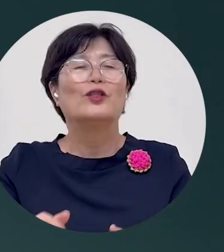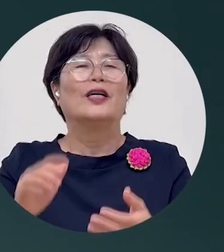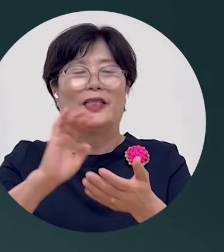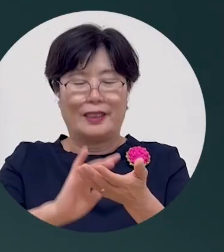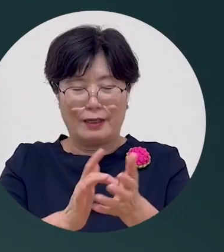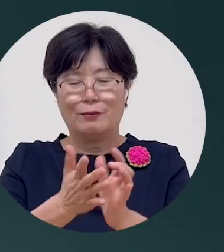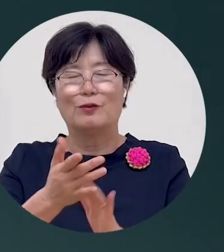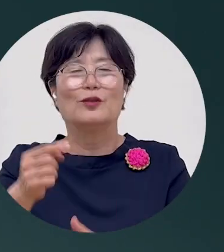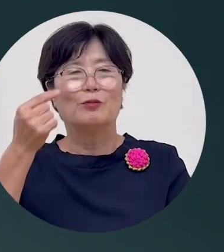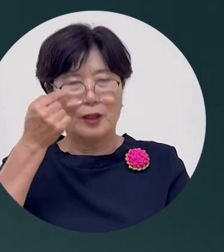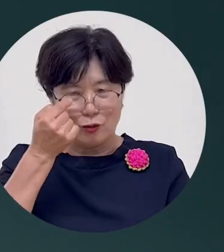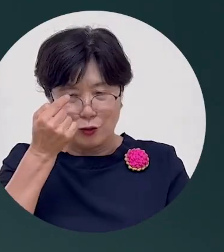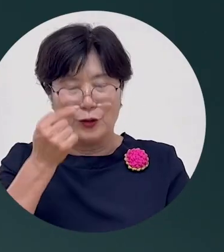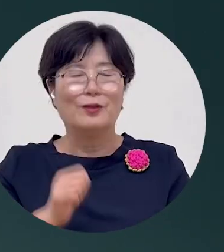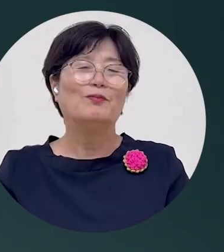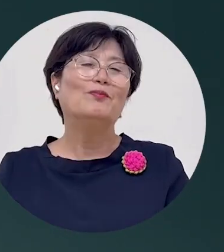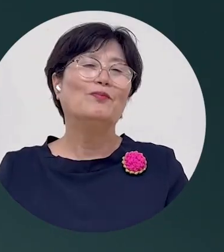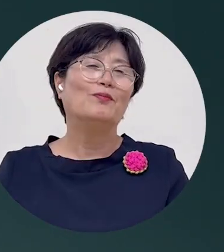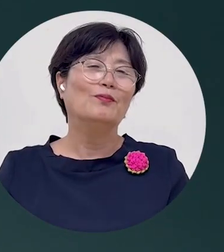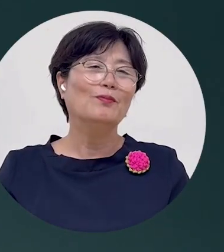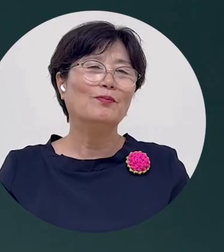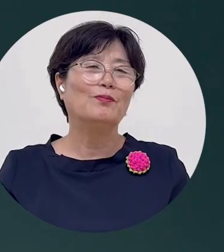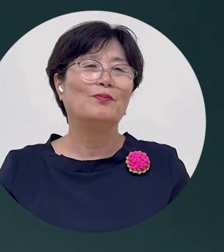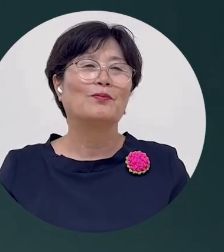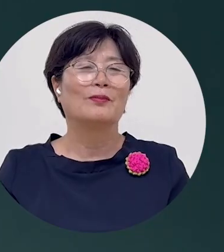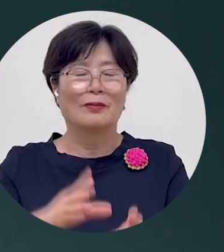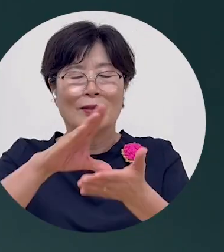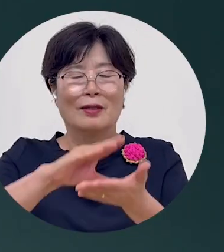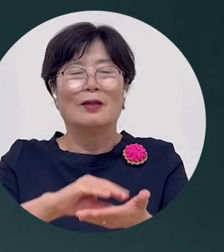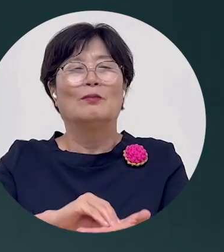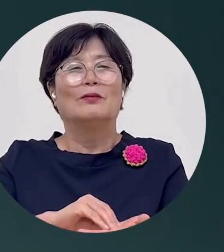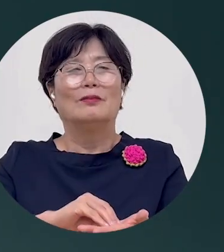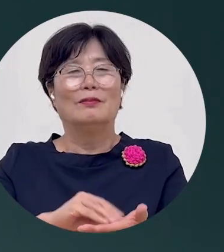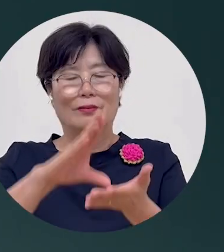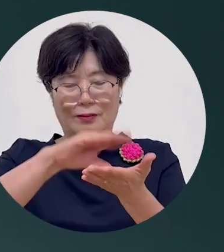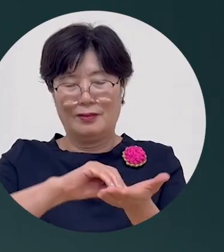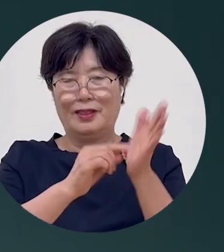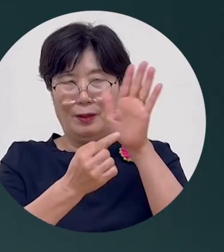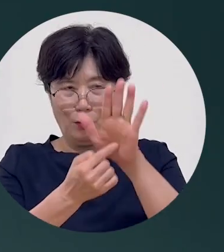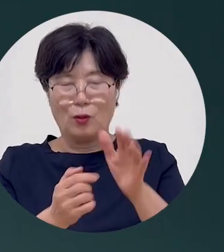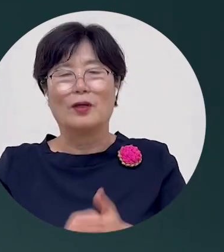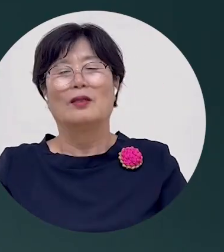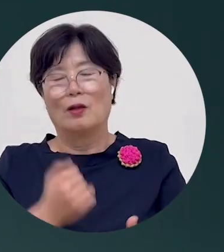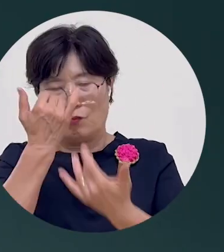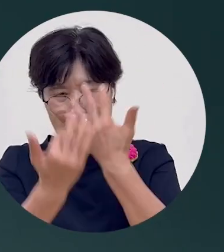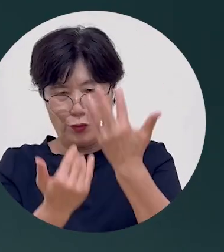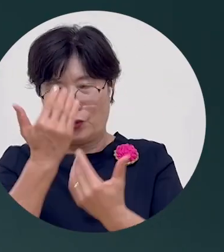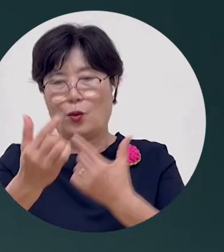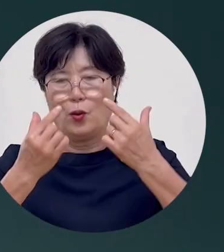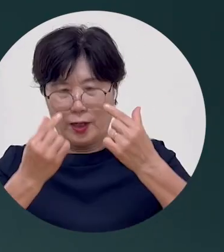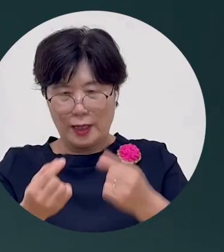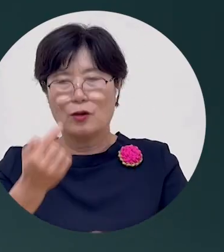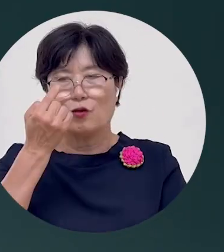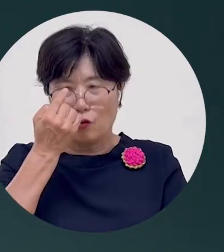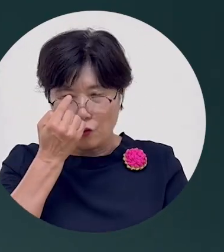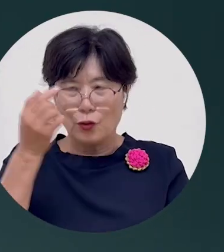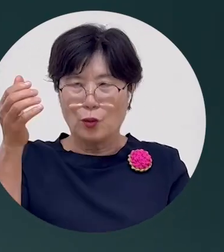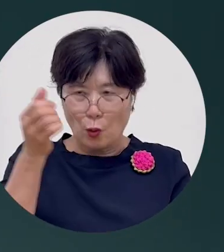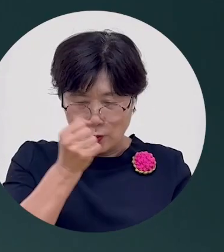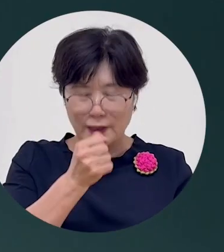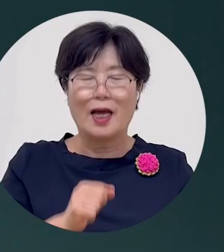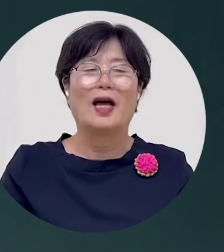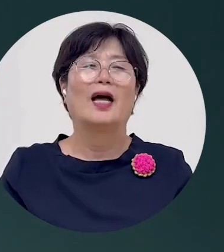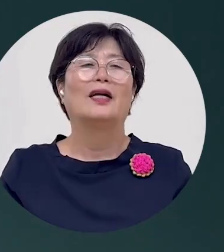눈이다고요? 예수님의 눈이다. 우리 말씀의 제목을 한번 따라서 하겠습니다. 불꽃 같은 눈동자.